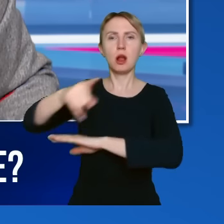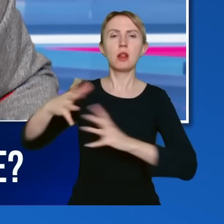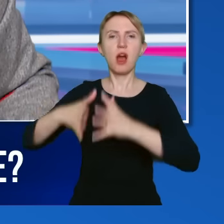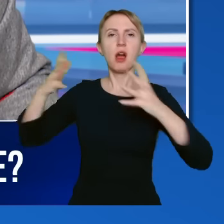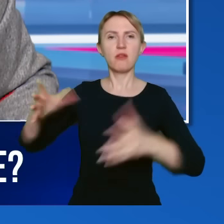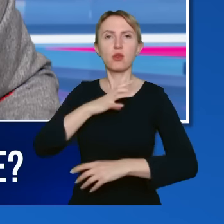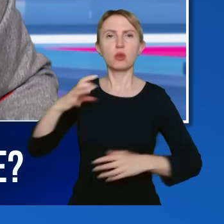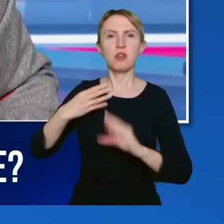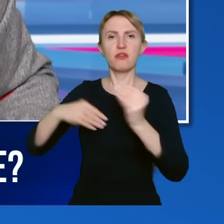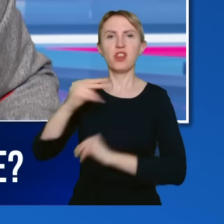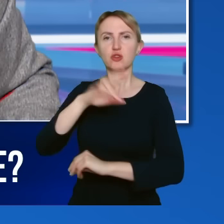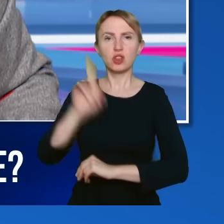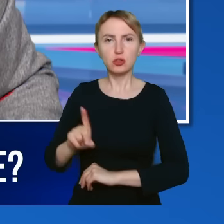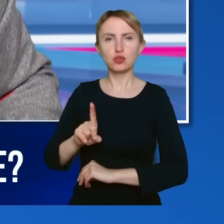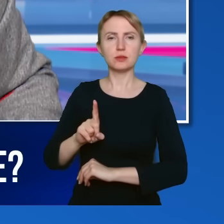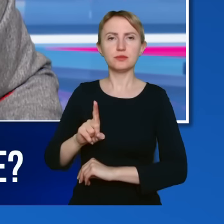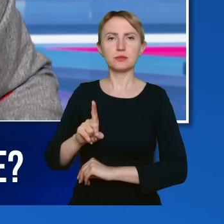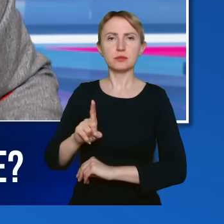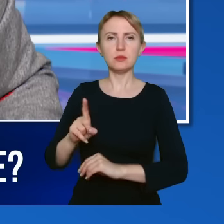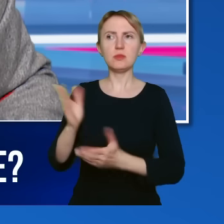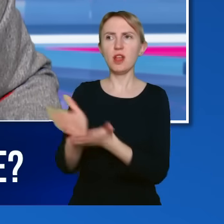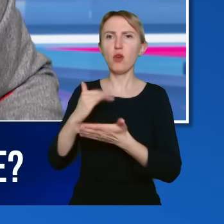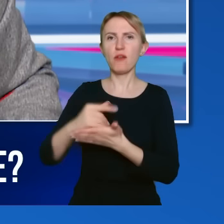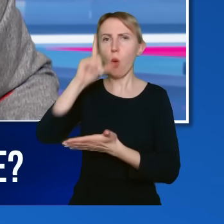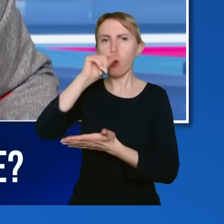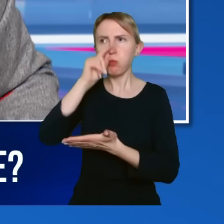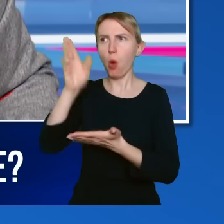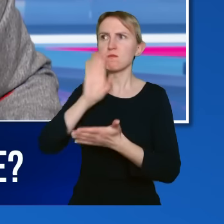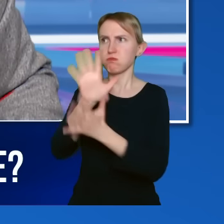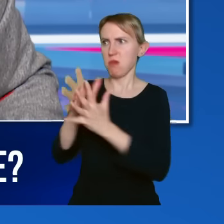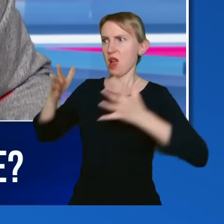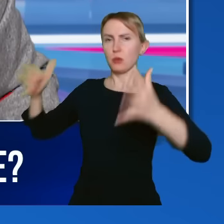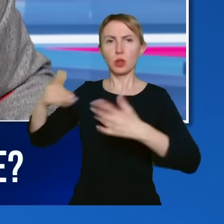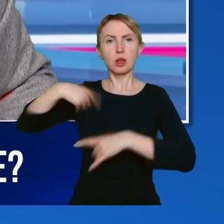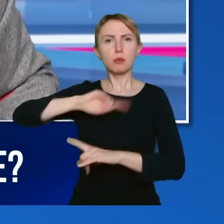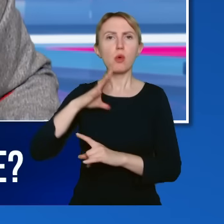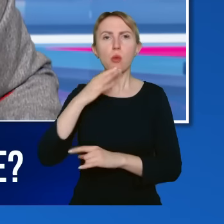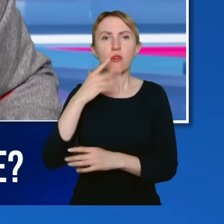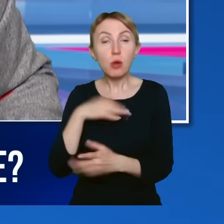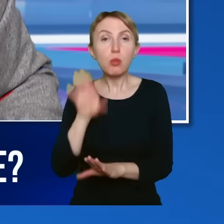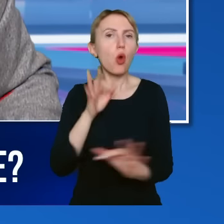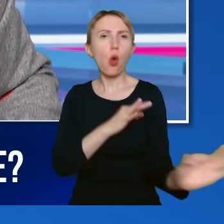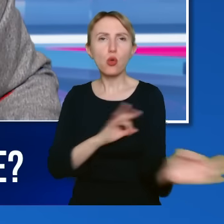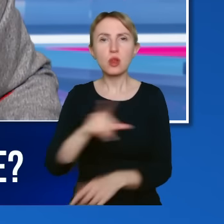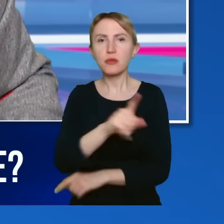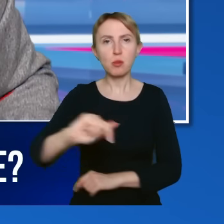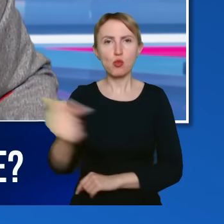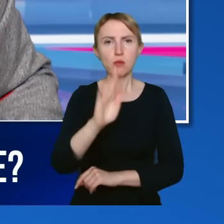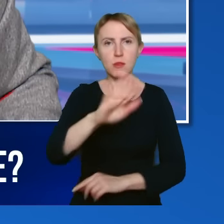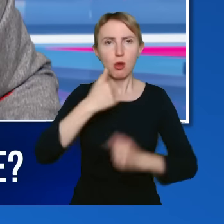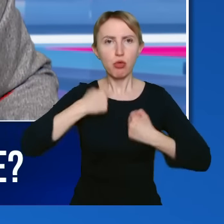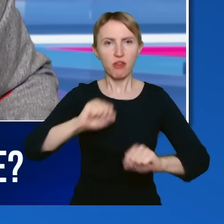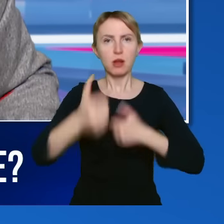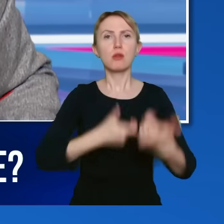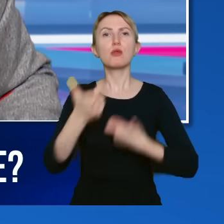niż czy wielkości województwa opolskiego. I pod tym względem my mówimy to samo. Natychmiast miejcie tą odwagę zrobić